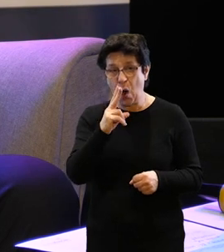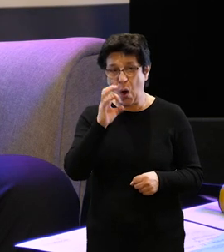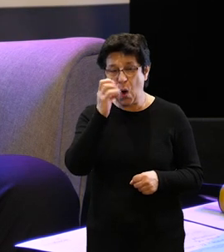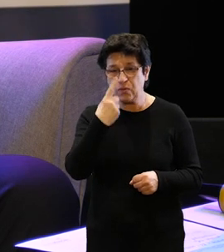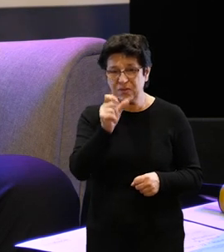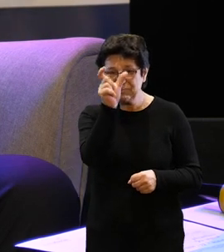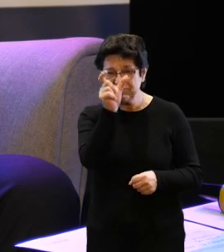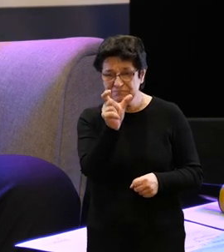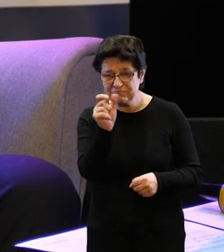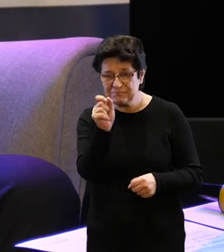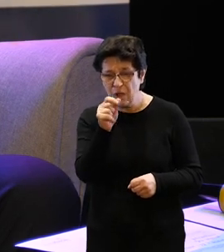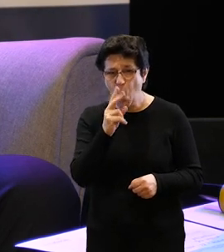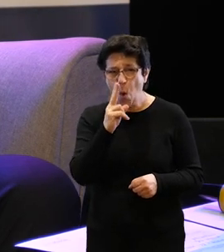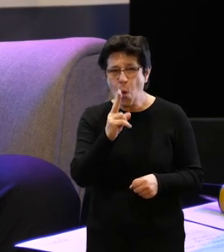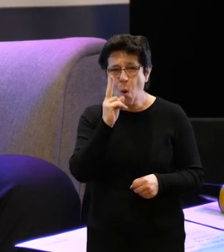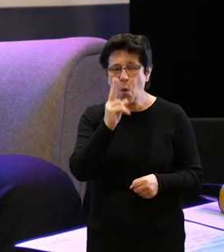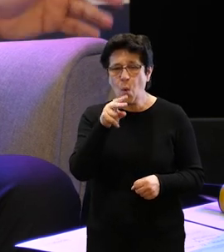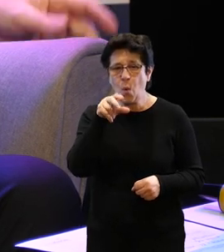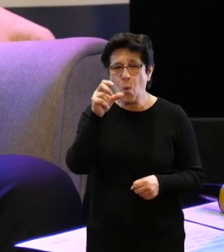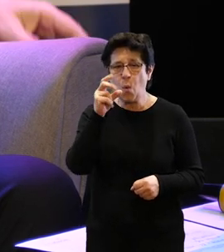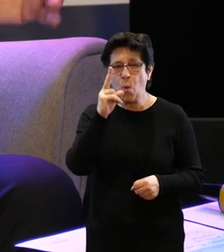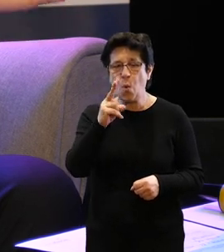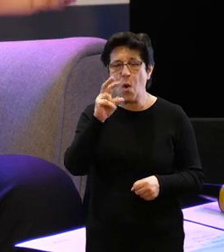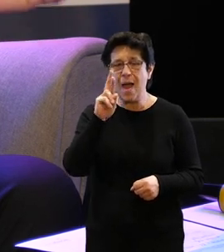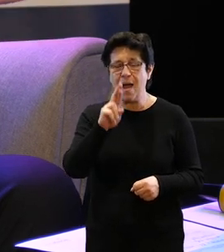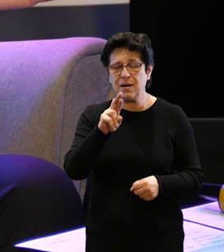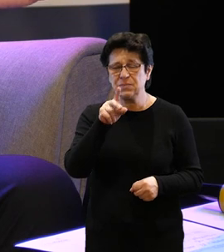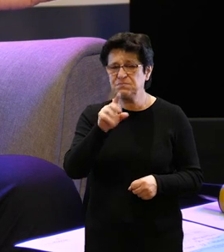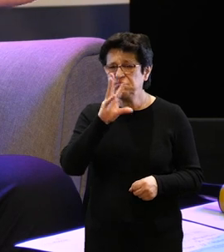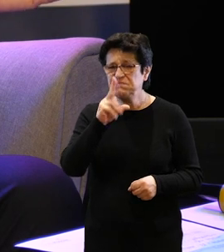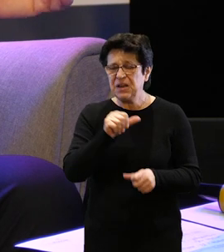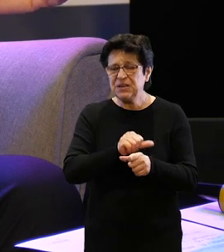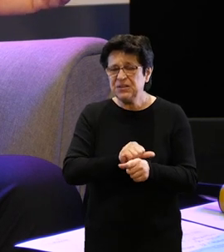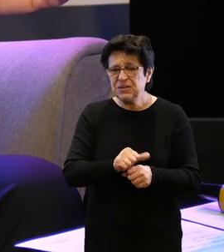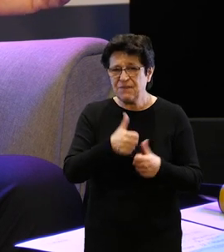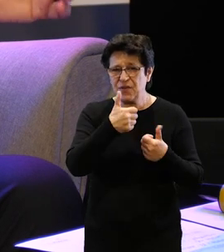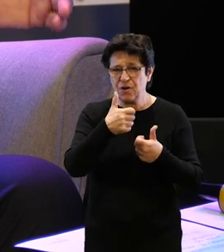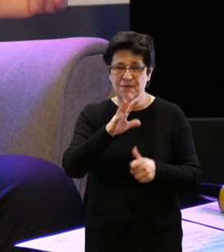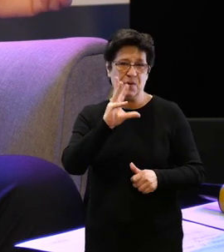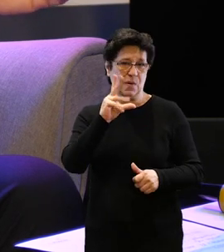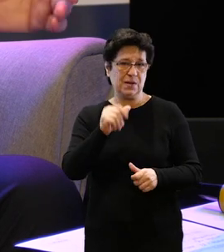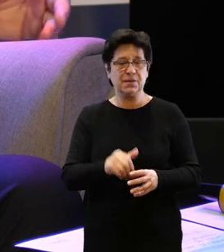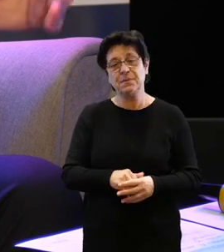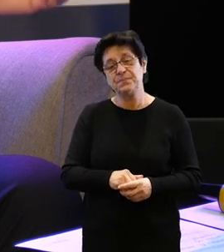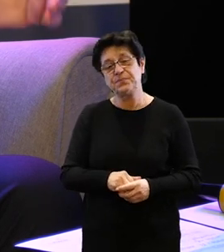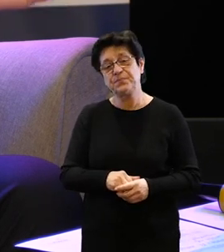to jest wspaniale zrobiona fotografia ponieważ No nie ukrywajmy że dzisiaj